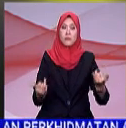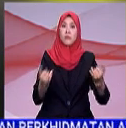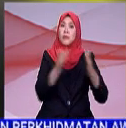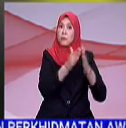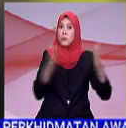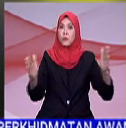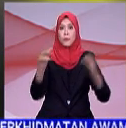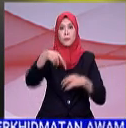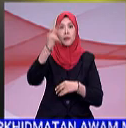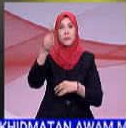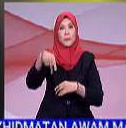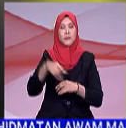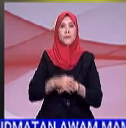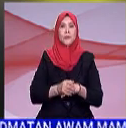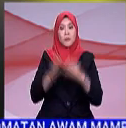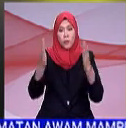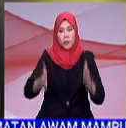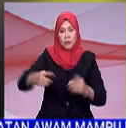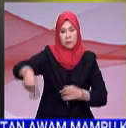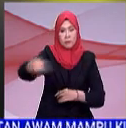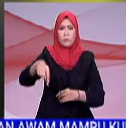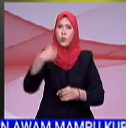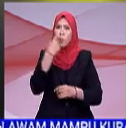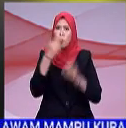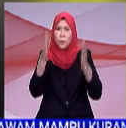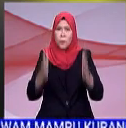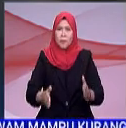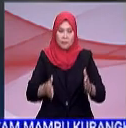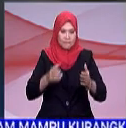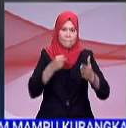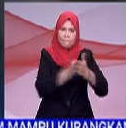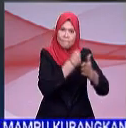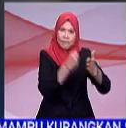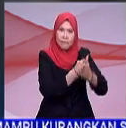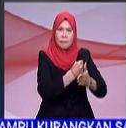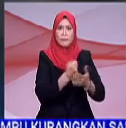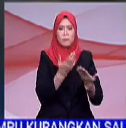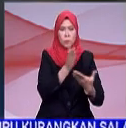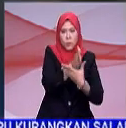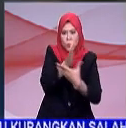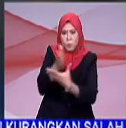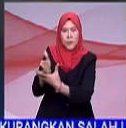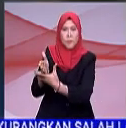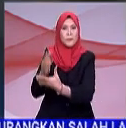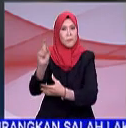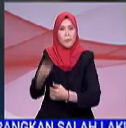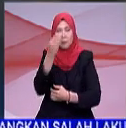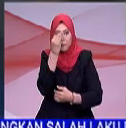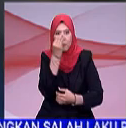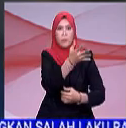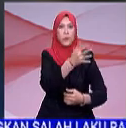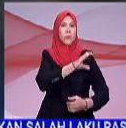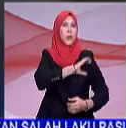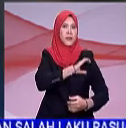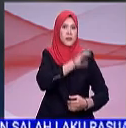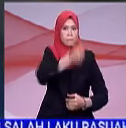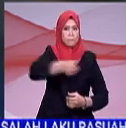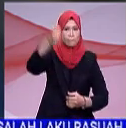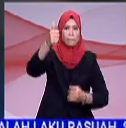ramai juga disaran melaporkan aktiviti samseng jalanan dan perbuatan jenayah kepada pihak berkuasa untuk tindakan.